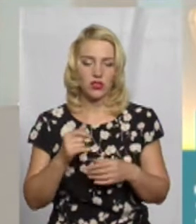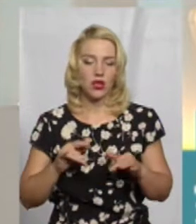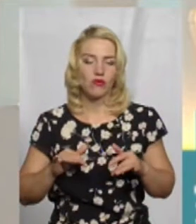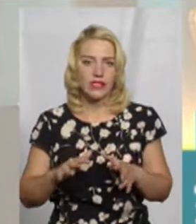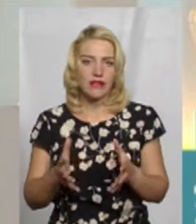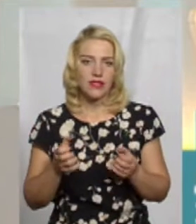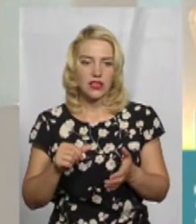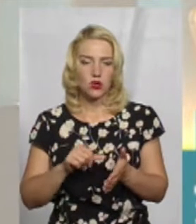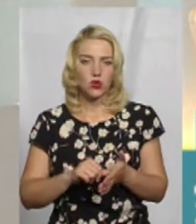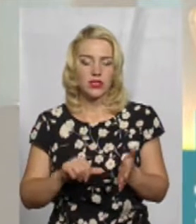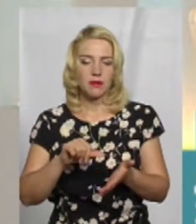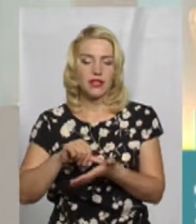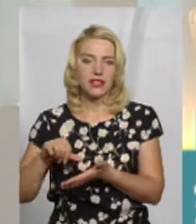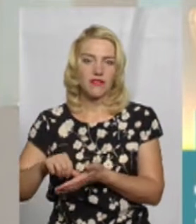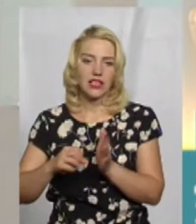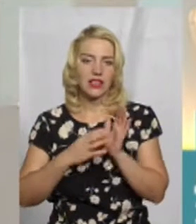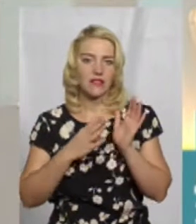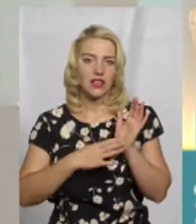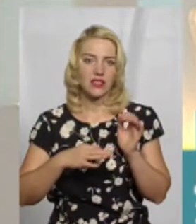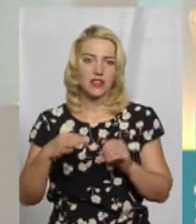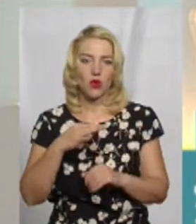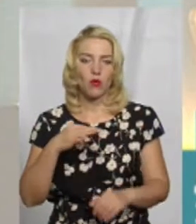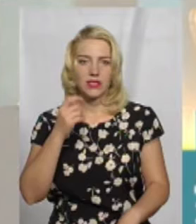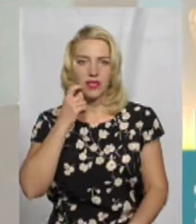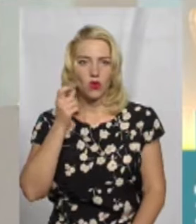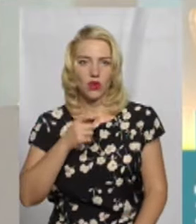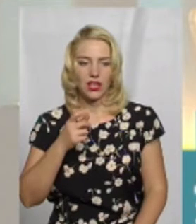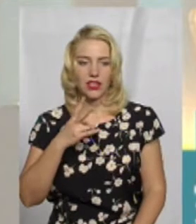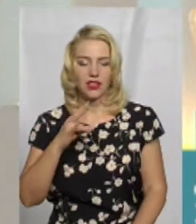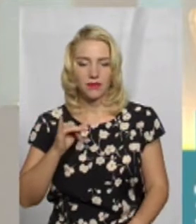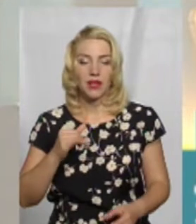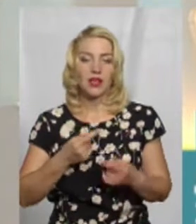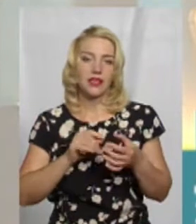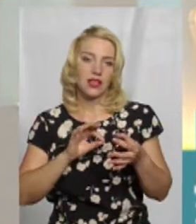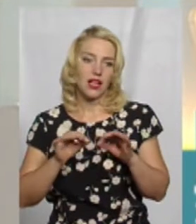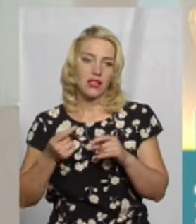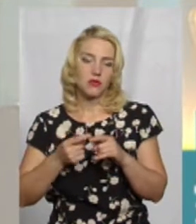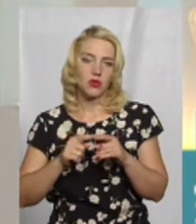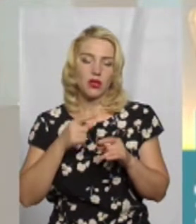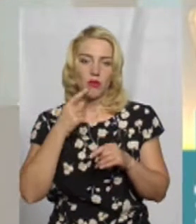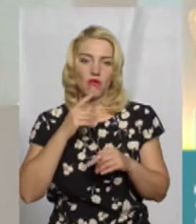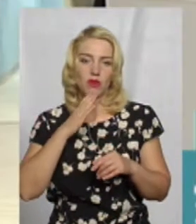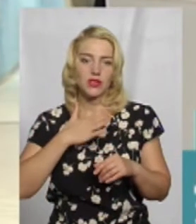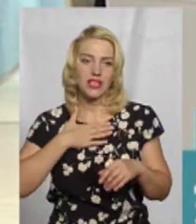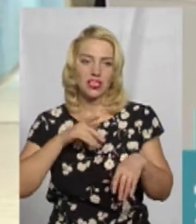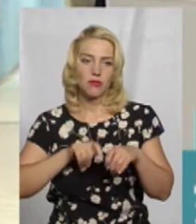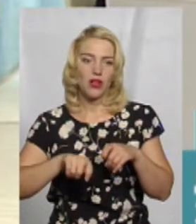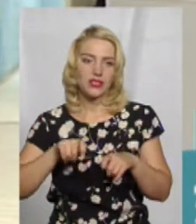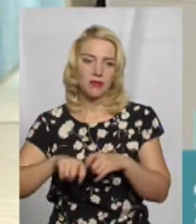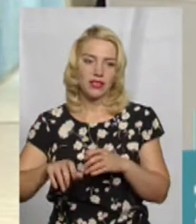взяли участь представники 19 областей України. Детальніше про це поговоримо з нашими